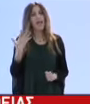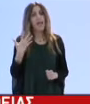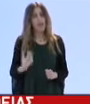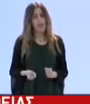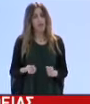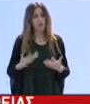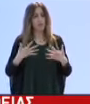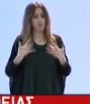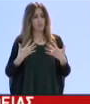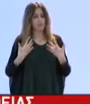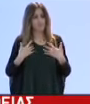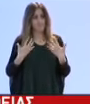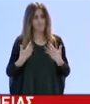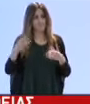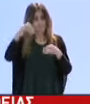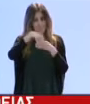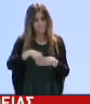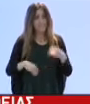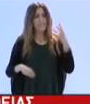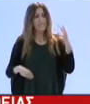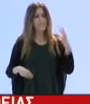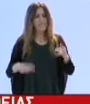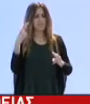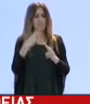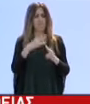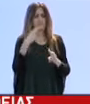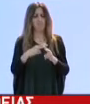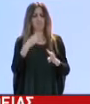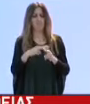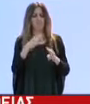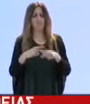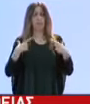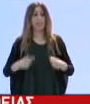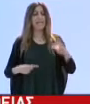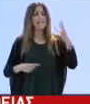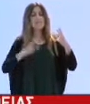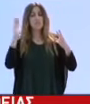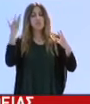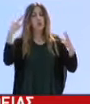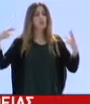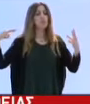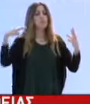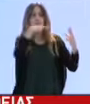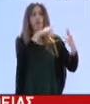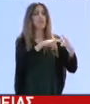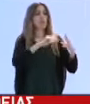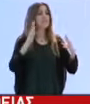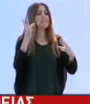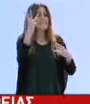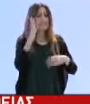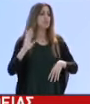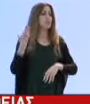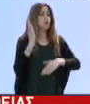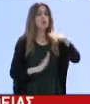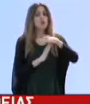τρεις μεγάλοι πρωταγωνιστές στις ιστορίες μας. Τρεις πρώην πρωθυπουργοί, τρεις πρώην πρόεδροι του κόμματός